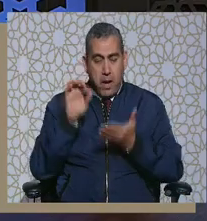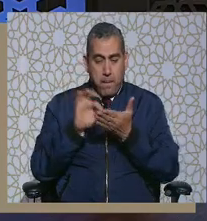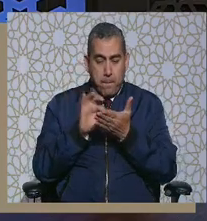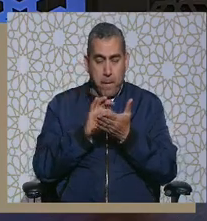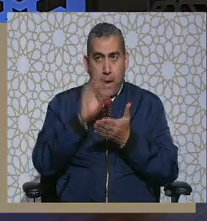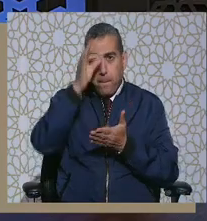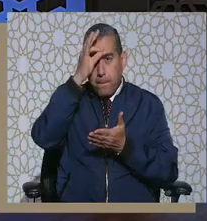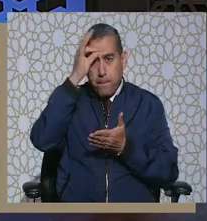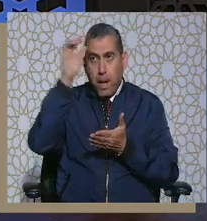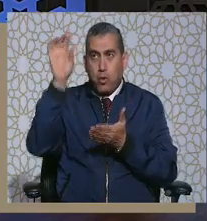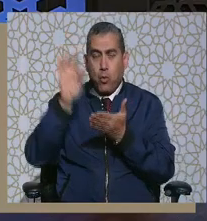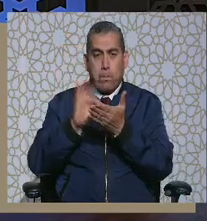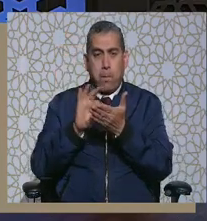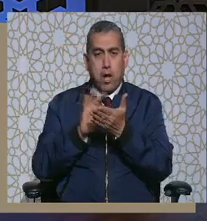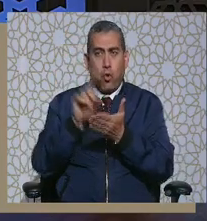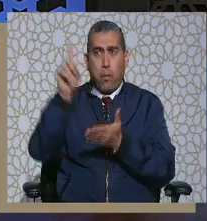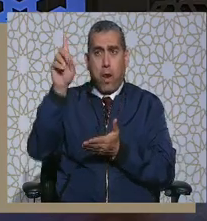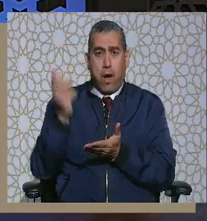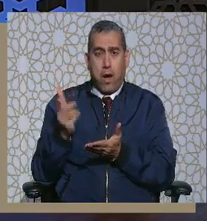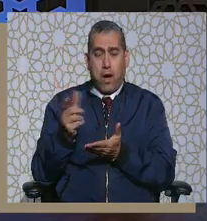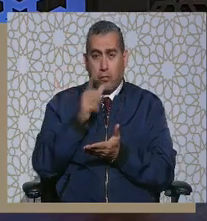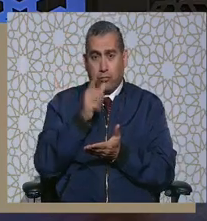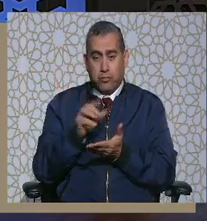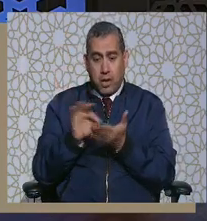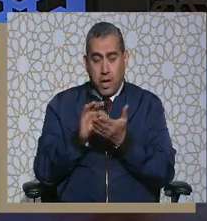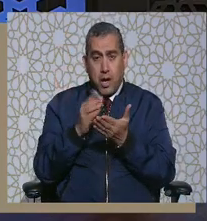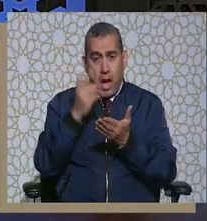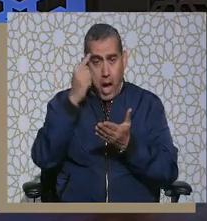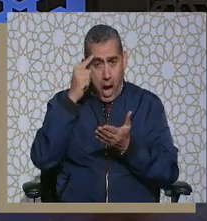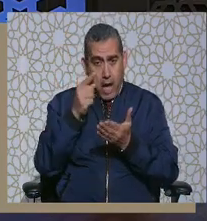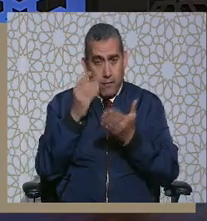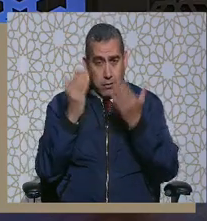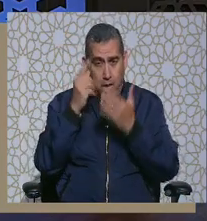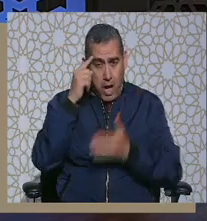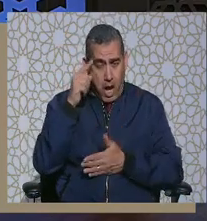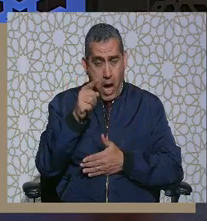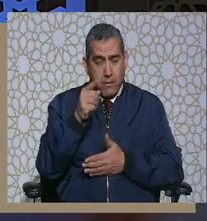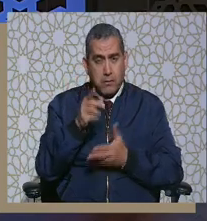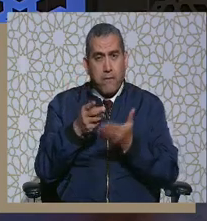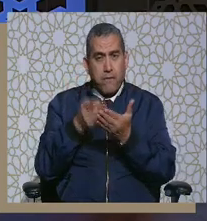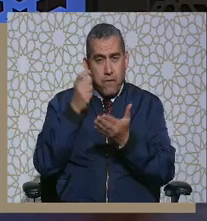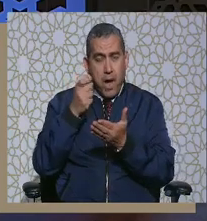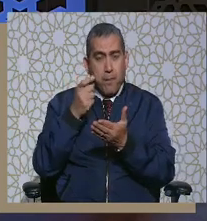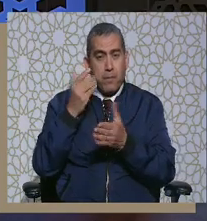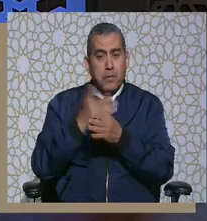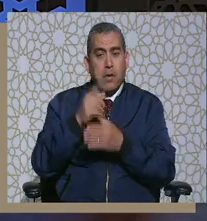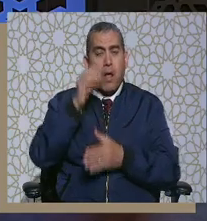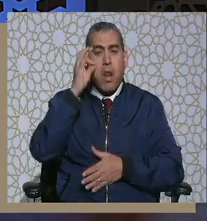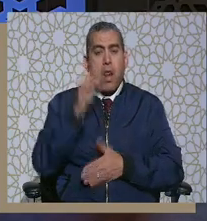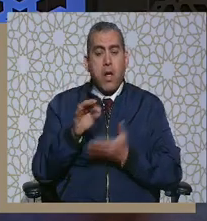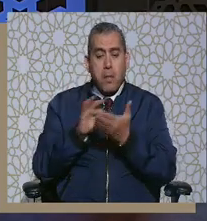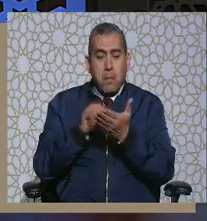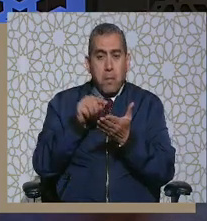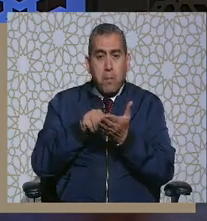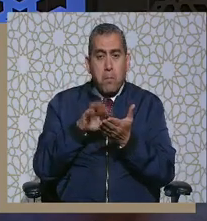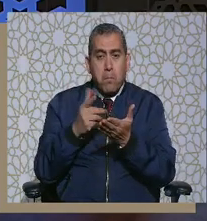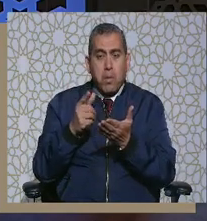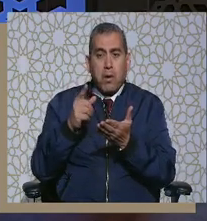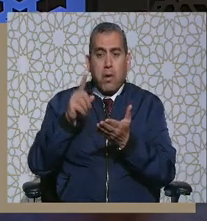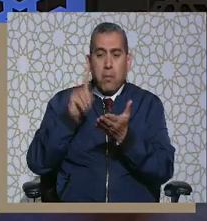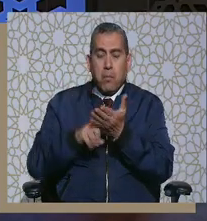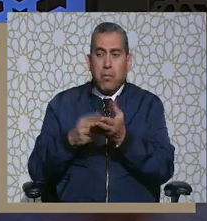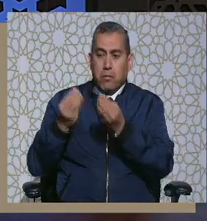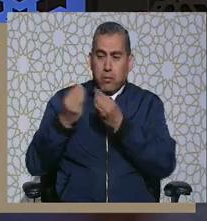اقدار فمحتاج نعرف ازاي نقراها ومش هنعرف نقراها الا لما نعرف ان القدر جرى علينا واحنا في